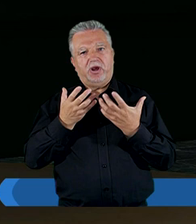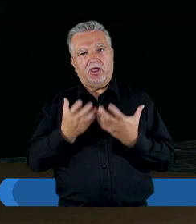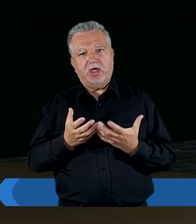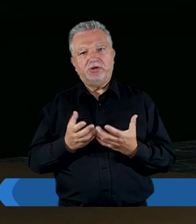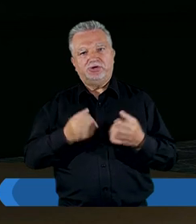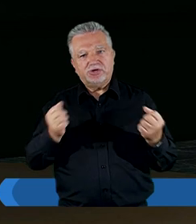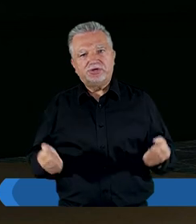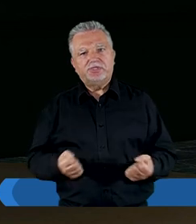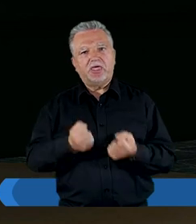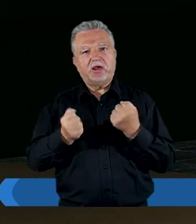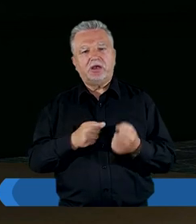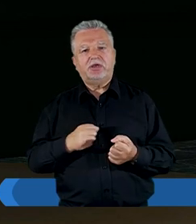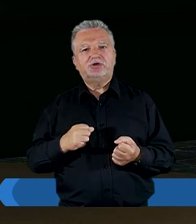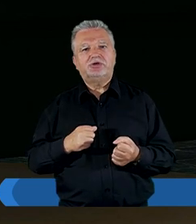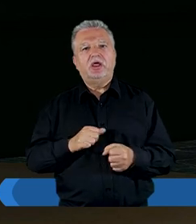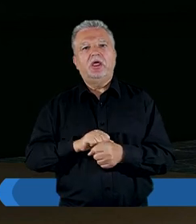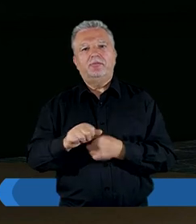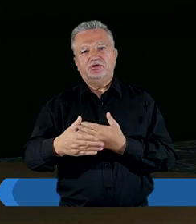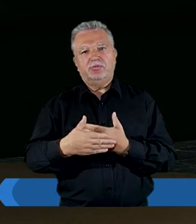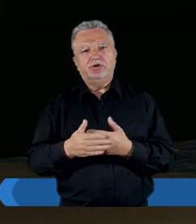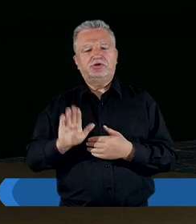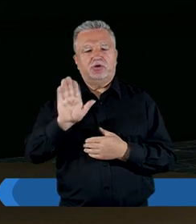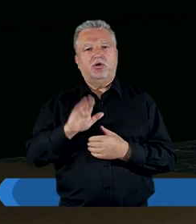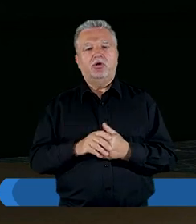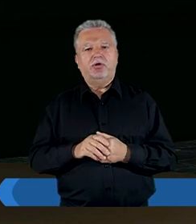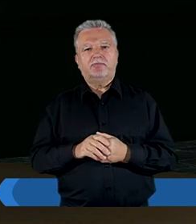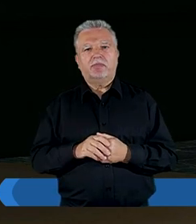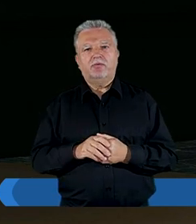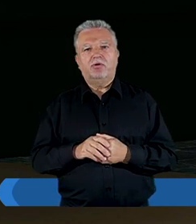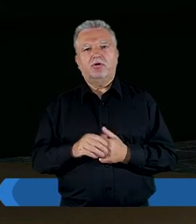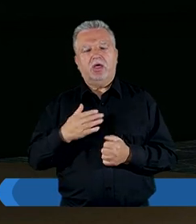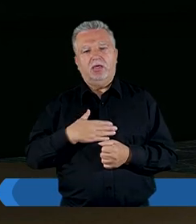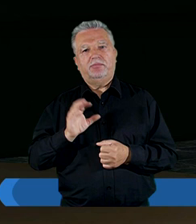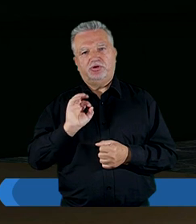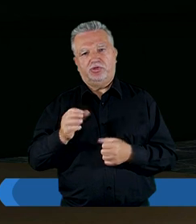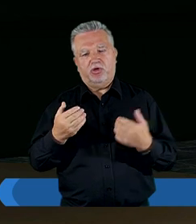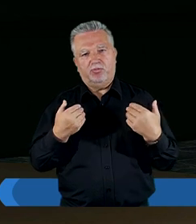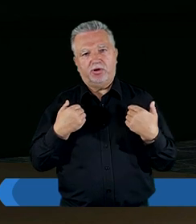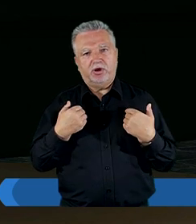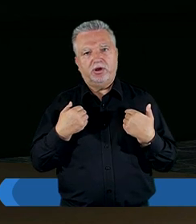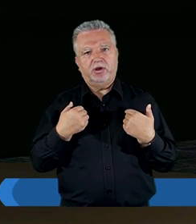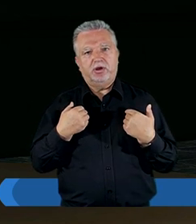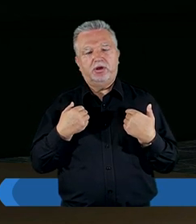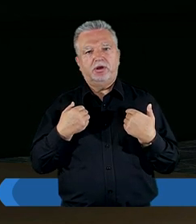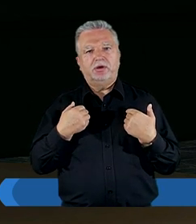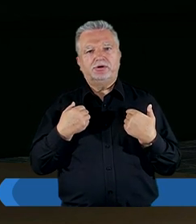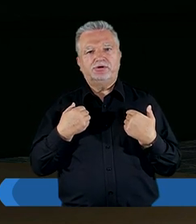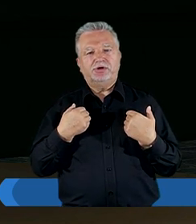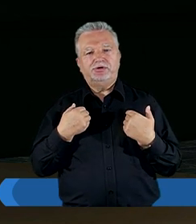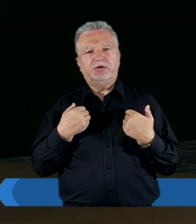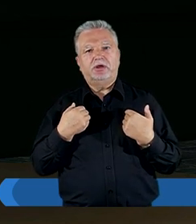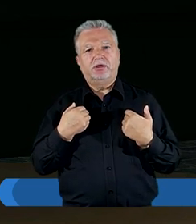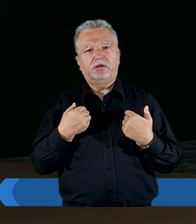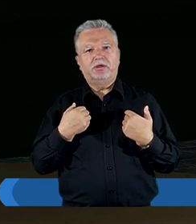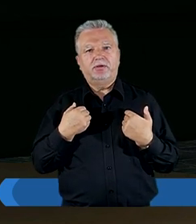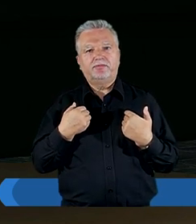sił być blisko Pana Boga, mieć dobre życie. Dowiadujemy się tam jeszcze potem z innych części księgi,